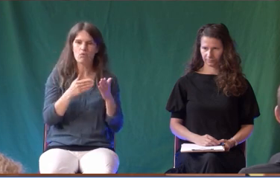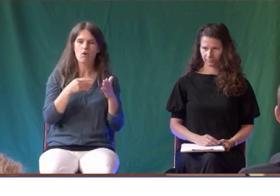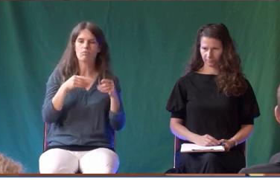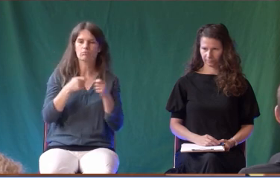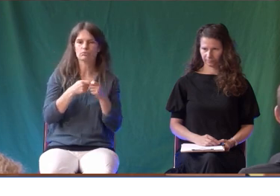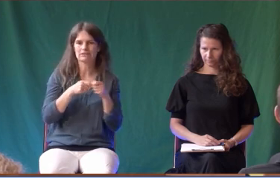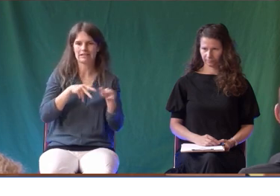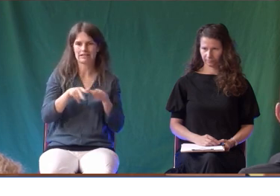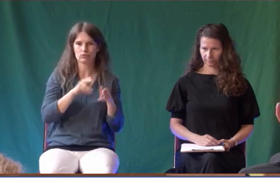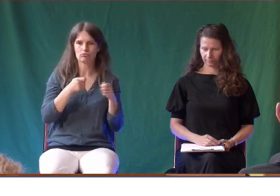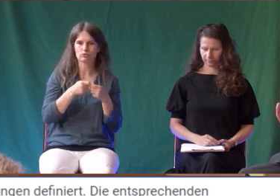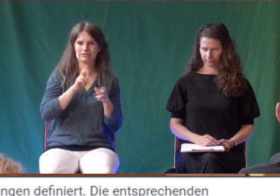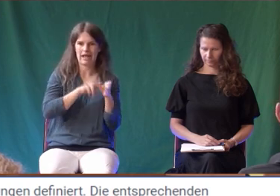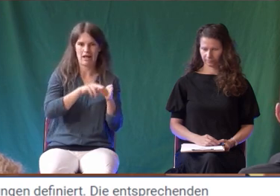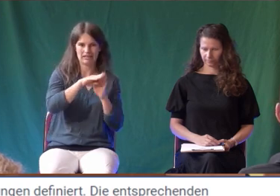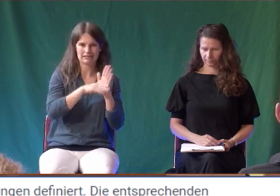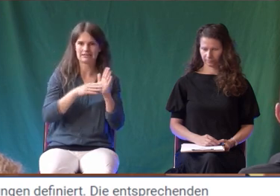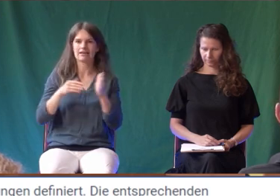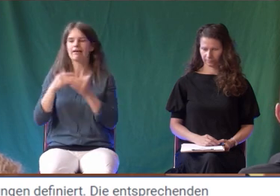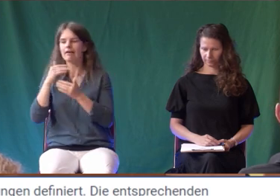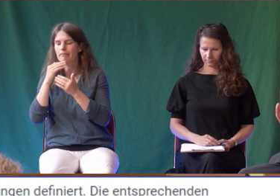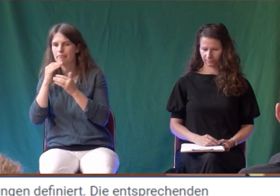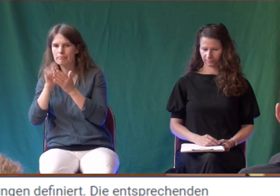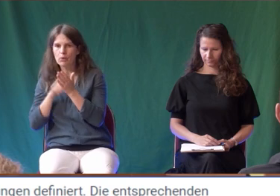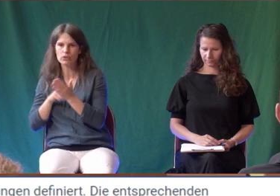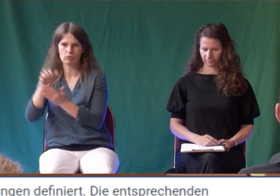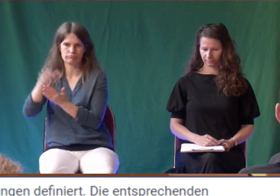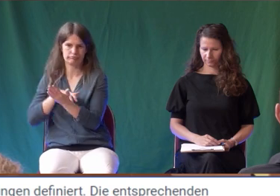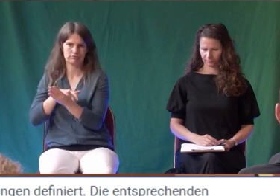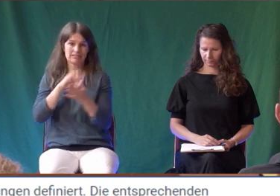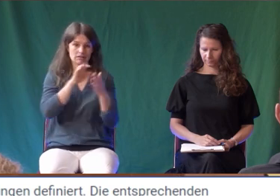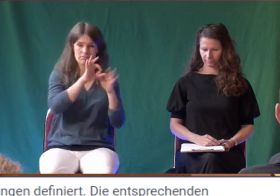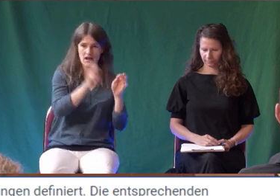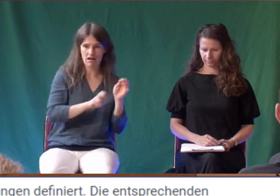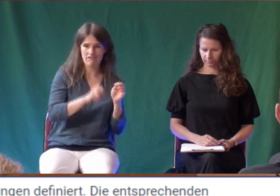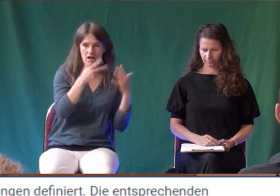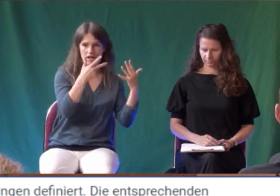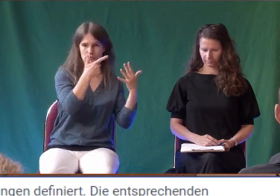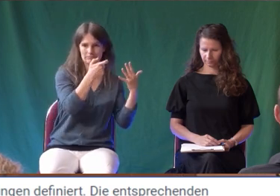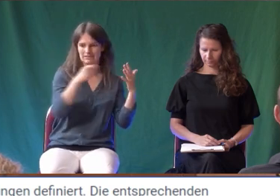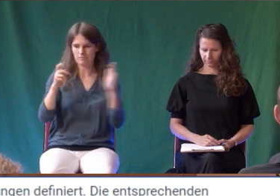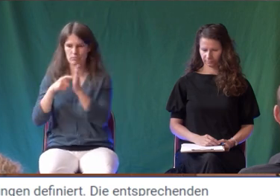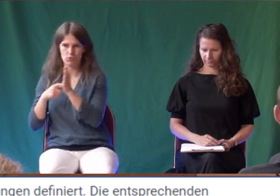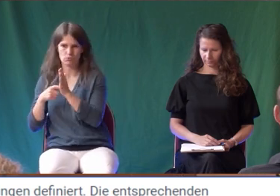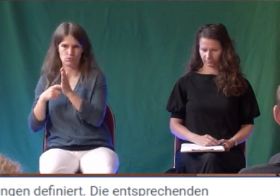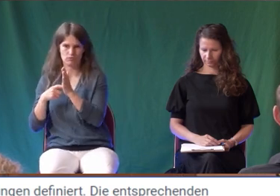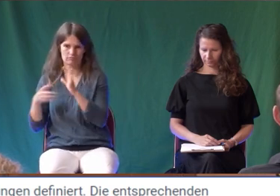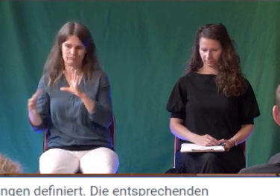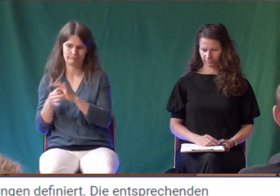Bundesregierung zum bundesteilhabegesetz konkret zum Paragraph 78 und diese Formulierung